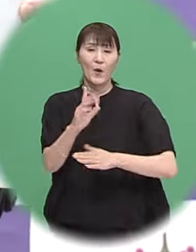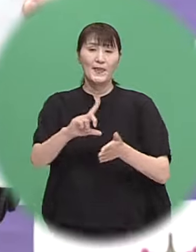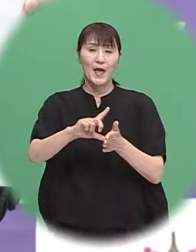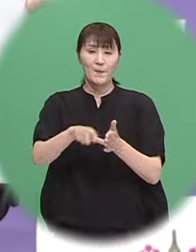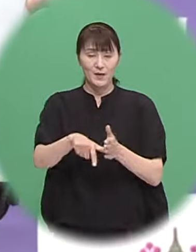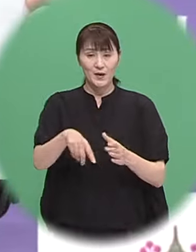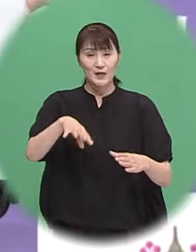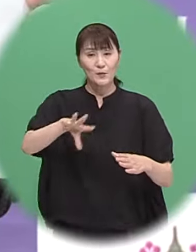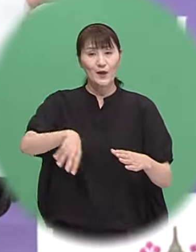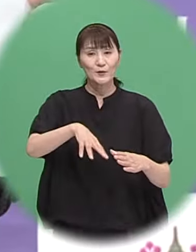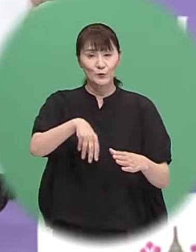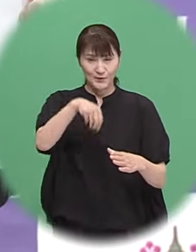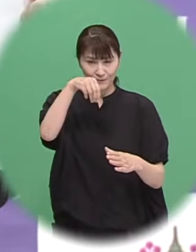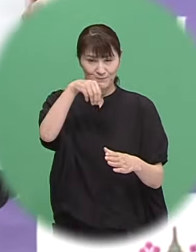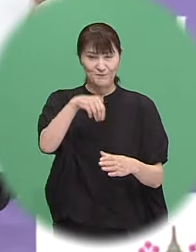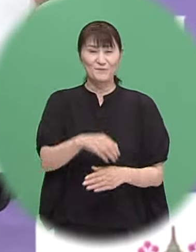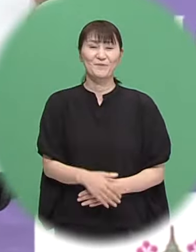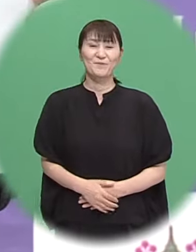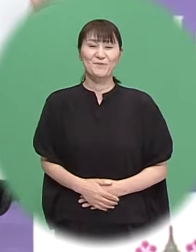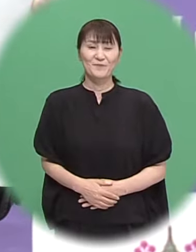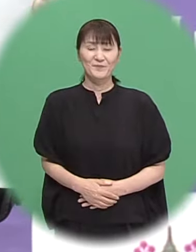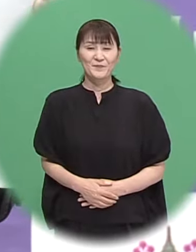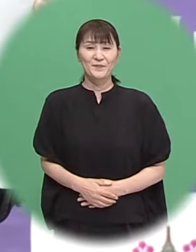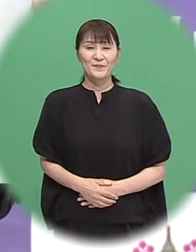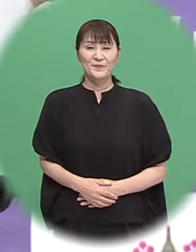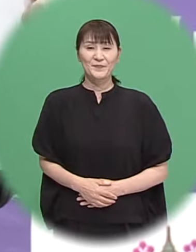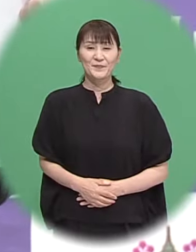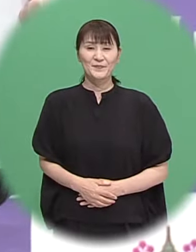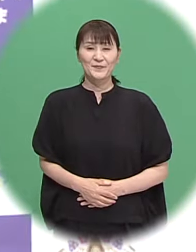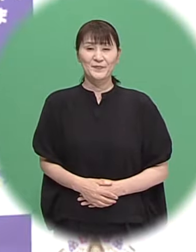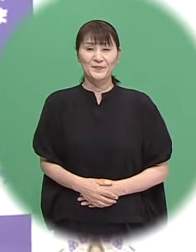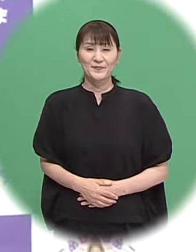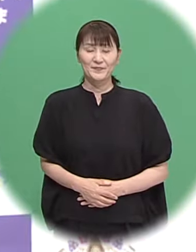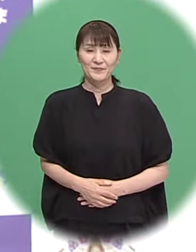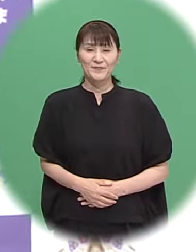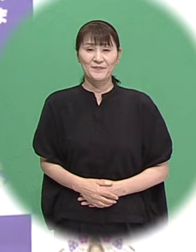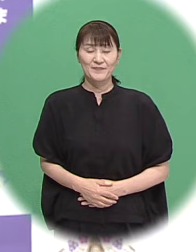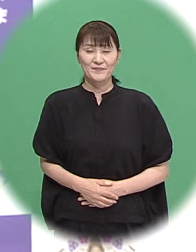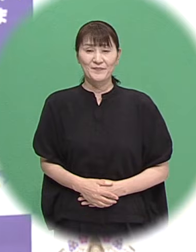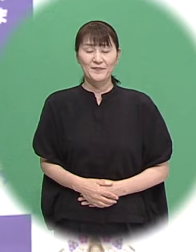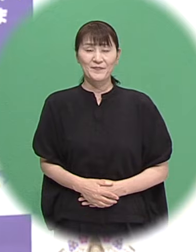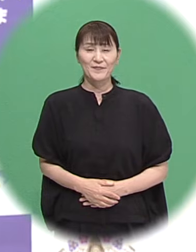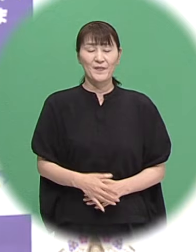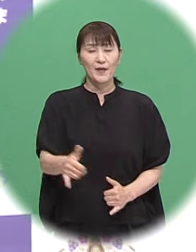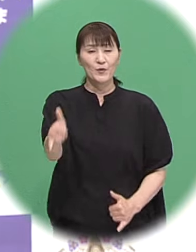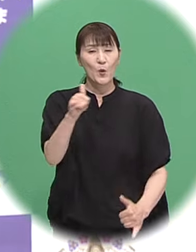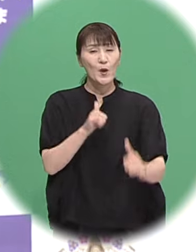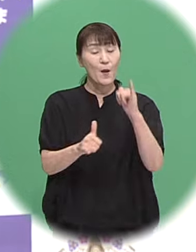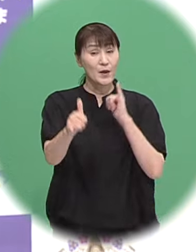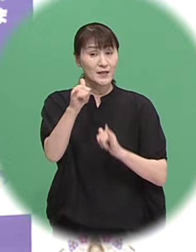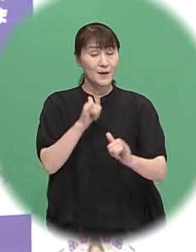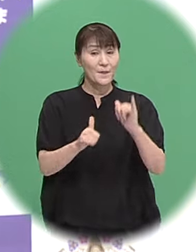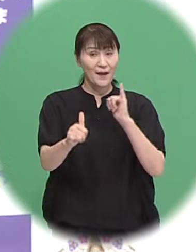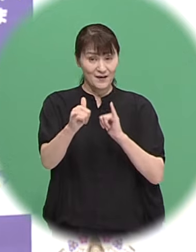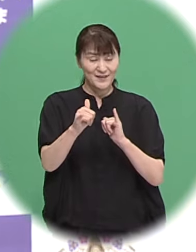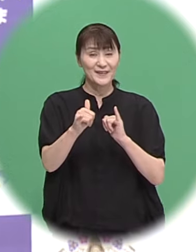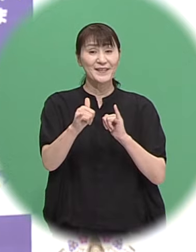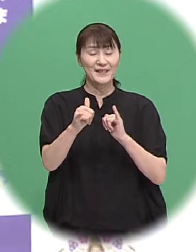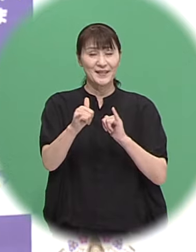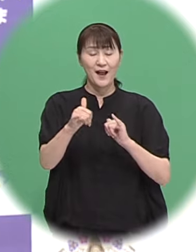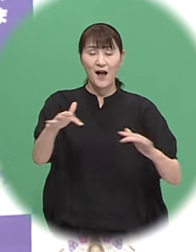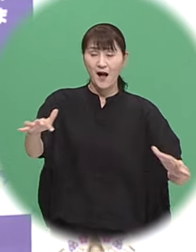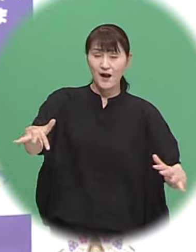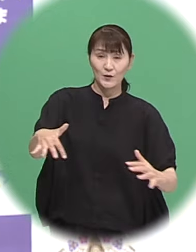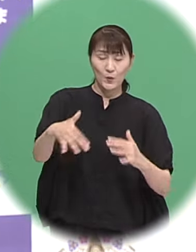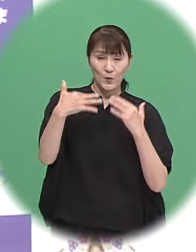抽選で決定します多数のあの問い合わせの方いだいておりましてえ